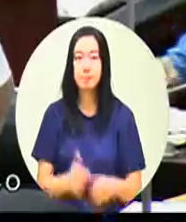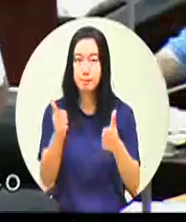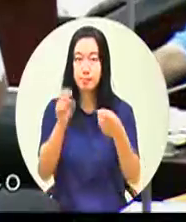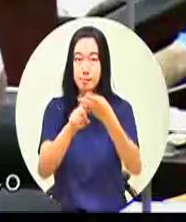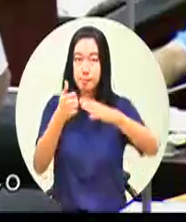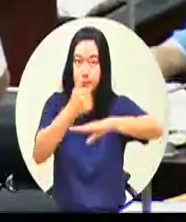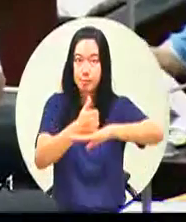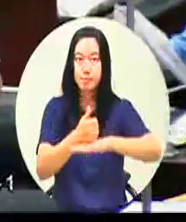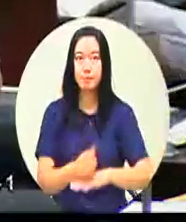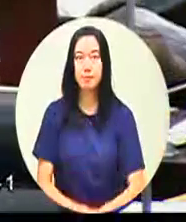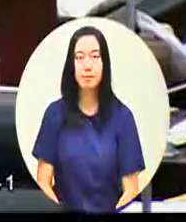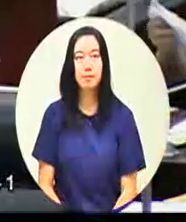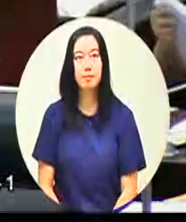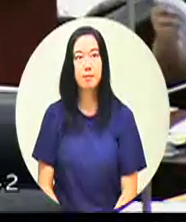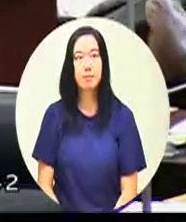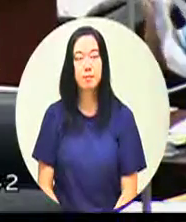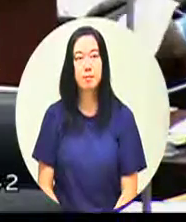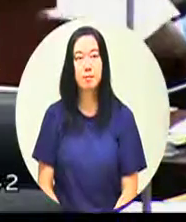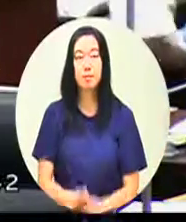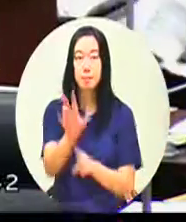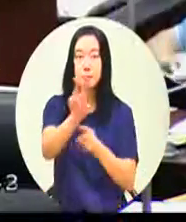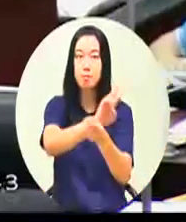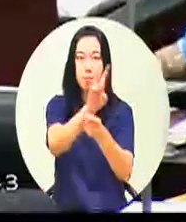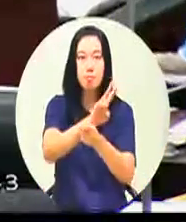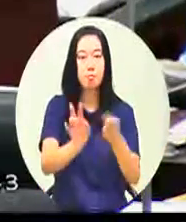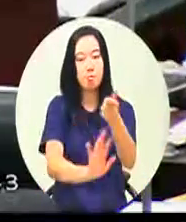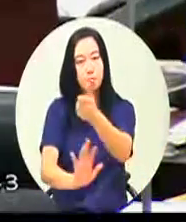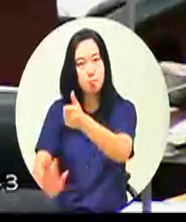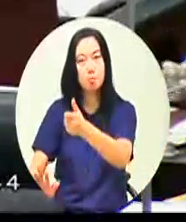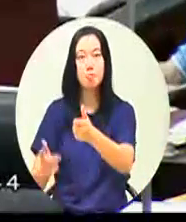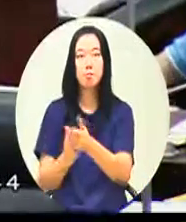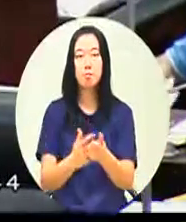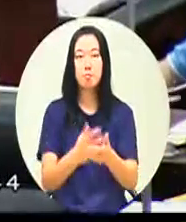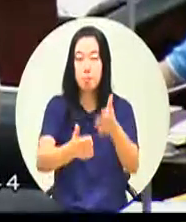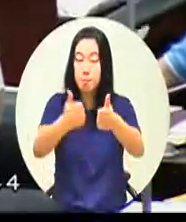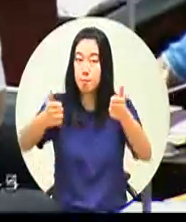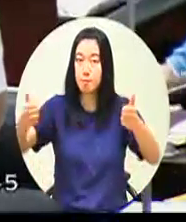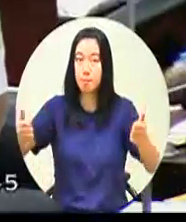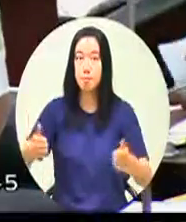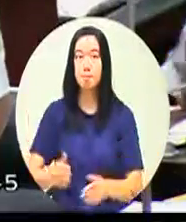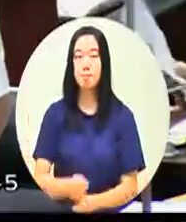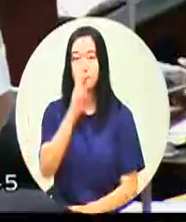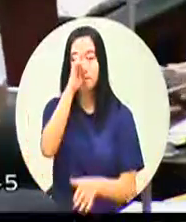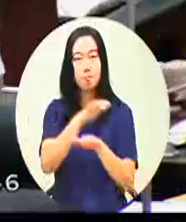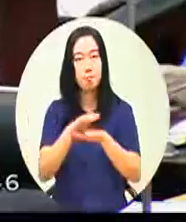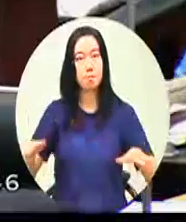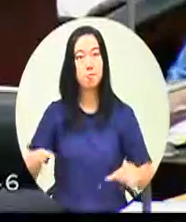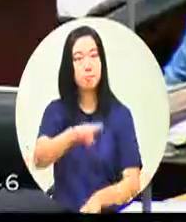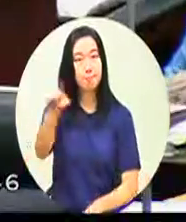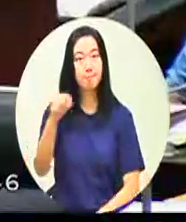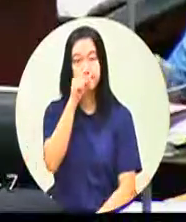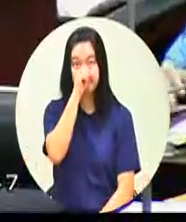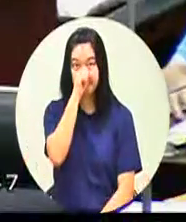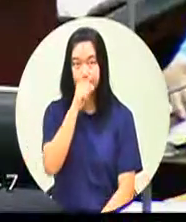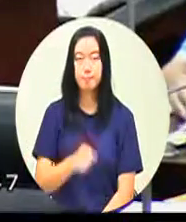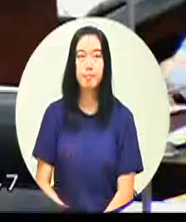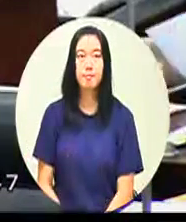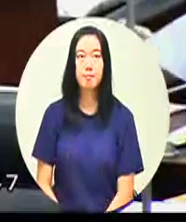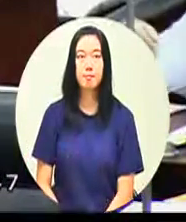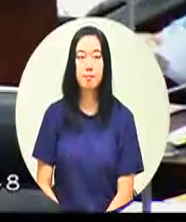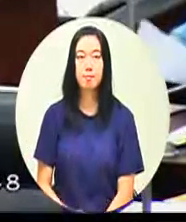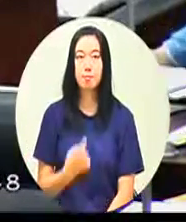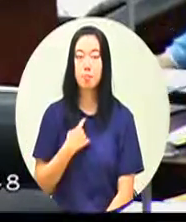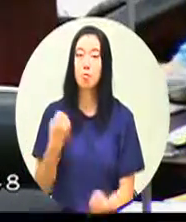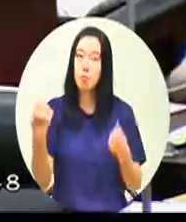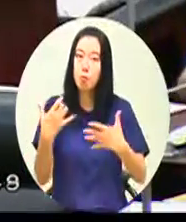席钟议员哈，农林委员会各局处所长。大家公安，大家好了哈。首先我有几个问题